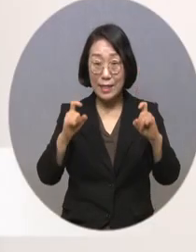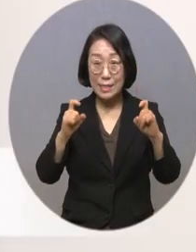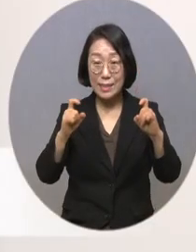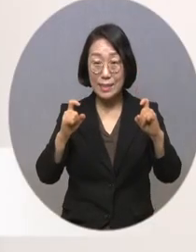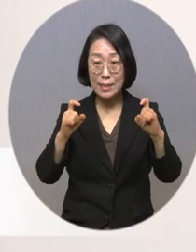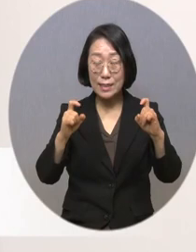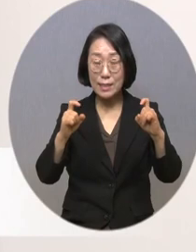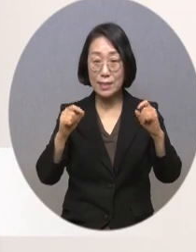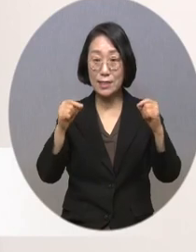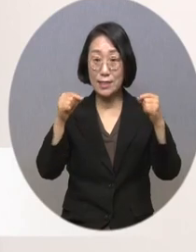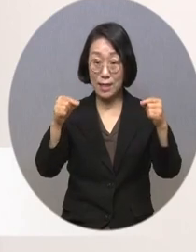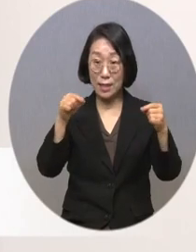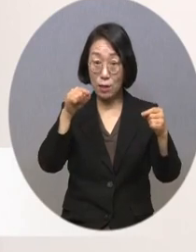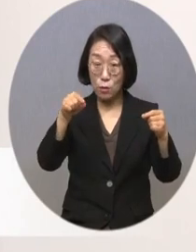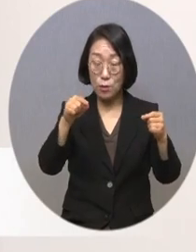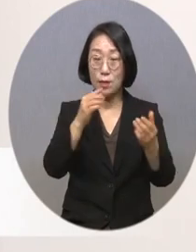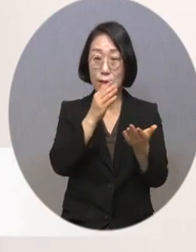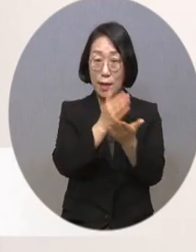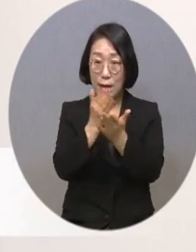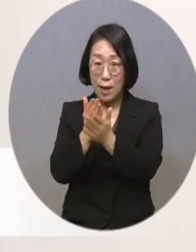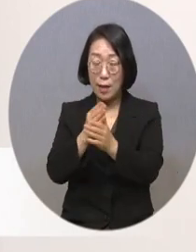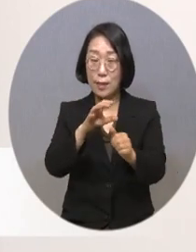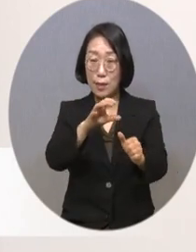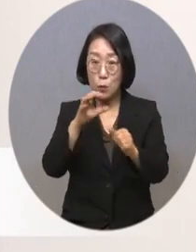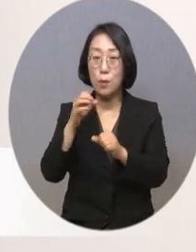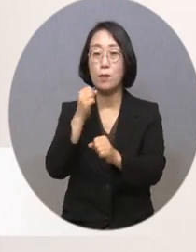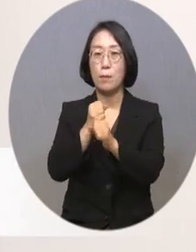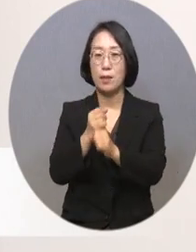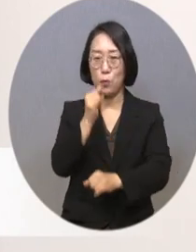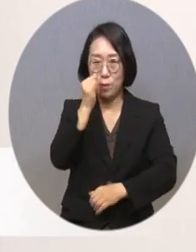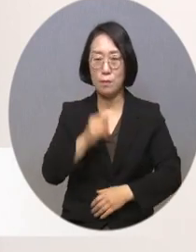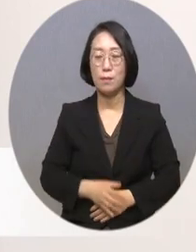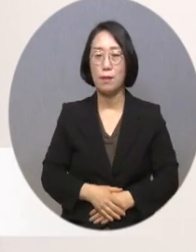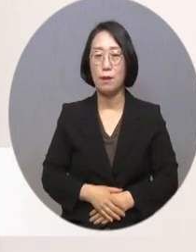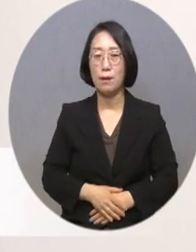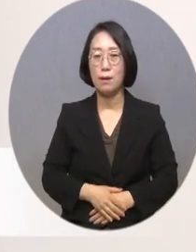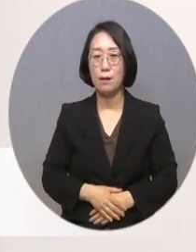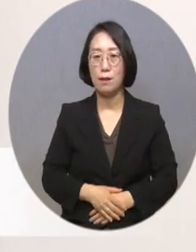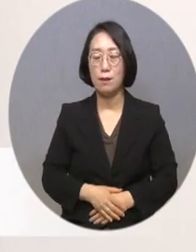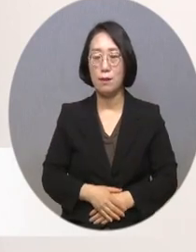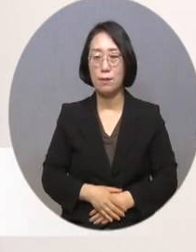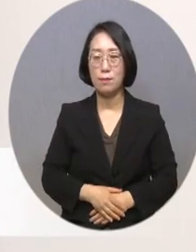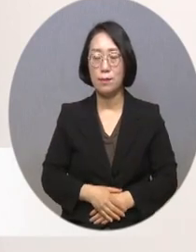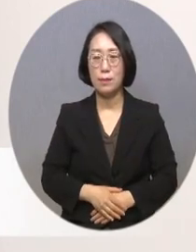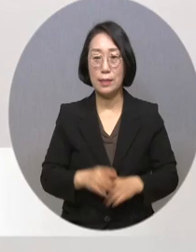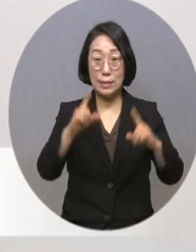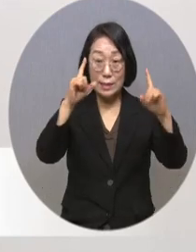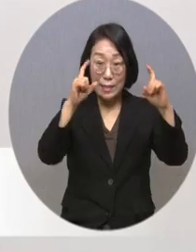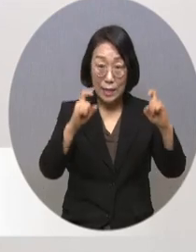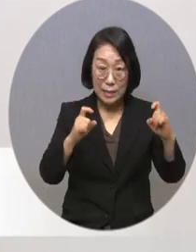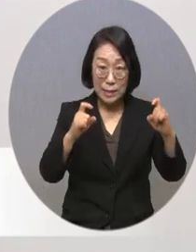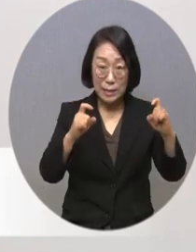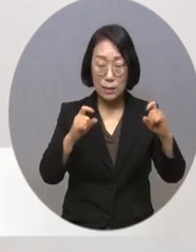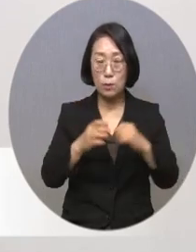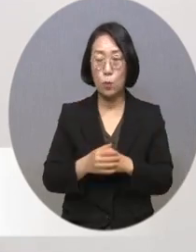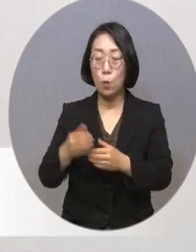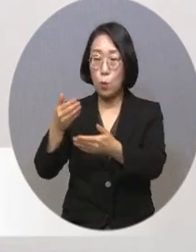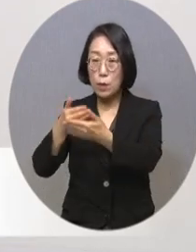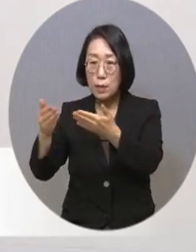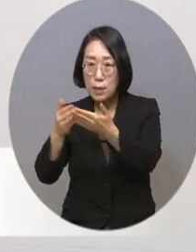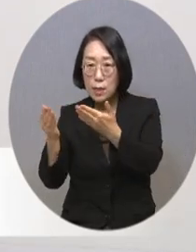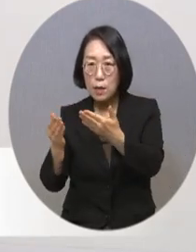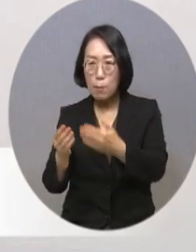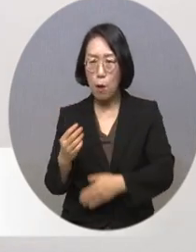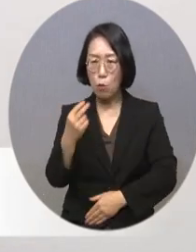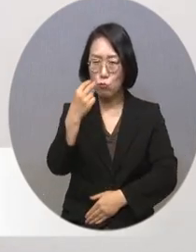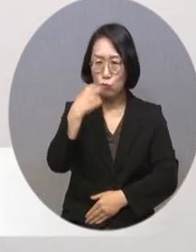매체를 가지고 다양한 작업을 하고 있습니다. 그래서 저는 사진과 어떤 그림의